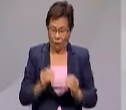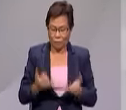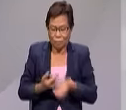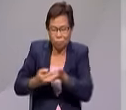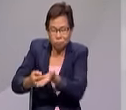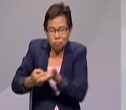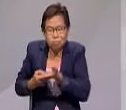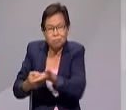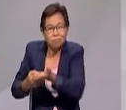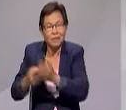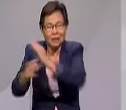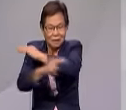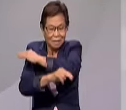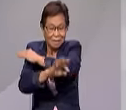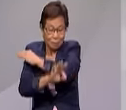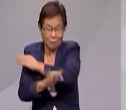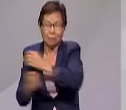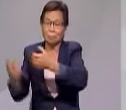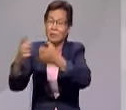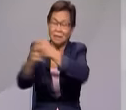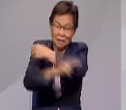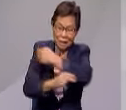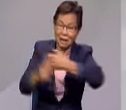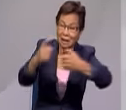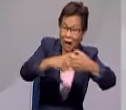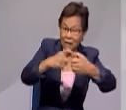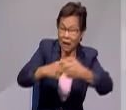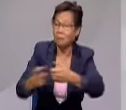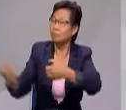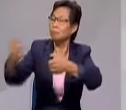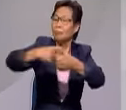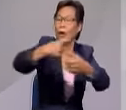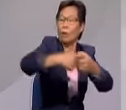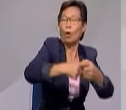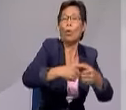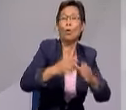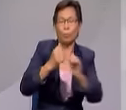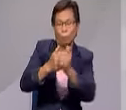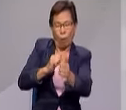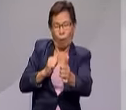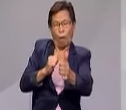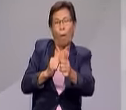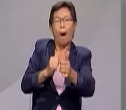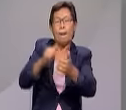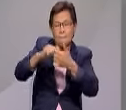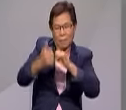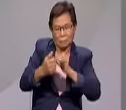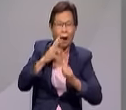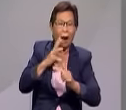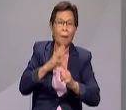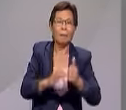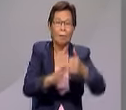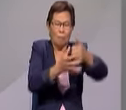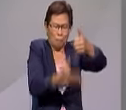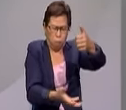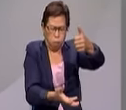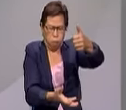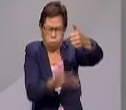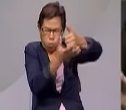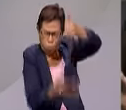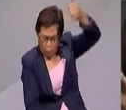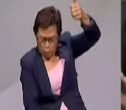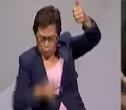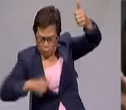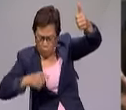berbincang dengan negeri yang berkaitan bagi mengelak berlakunya krisis air. Beliau mengakui peruntukan yang besar diperlukan